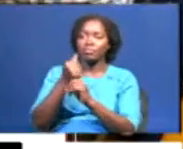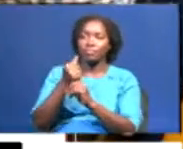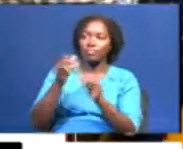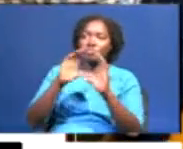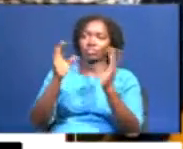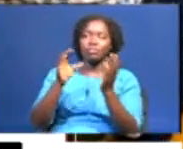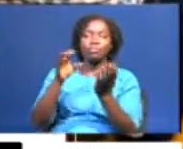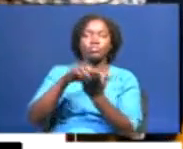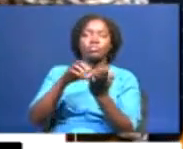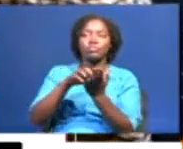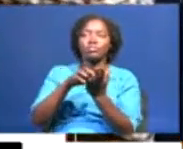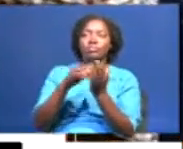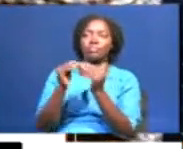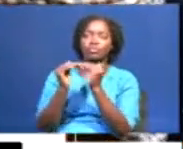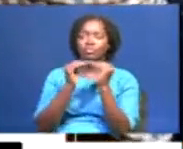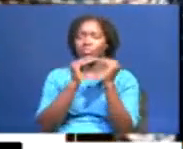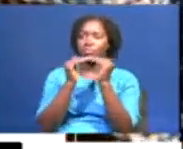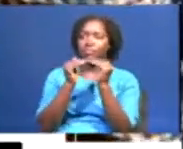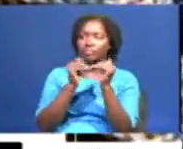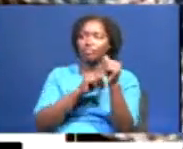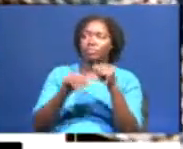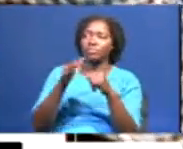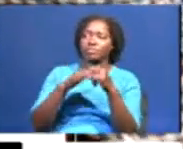achieving a world-class status. Mashindano haya raundi 9 yatakamilika kesho.